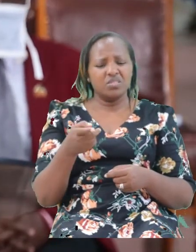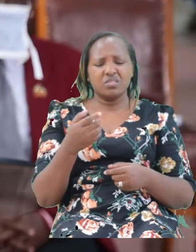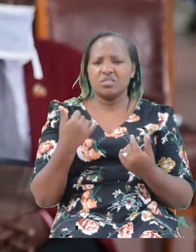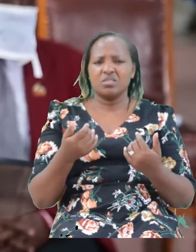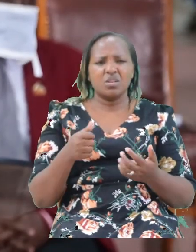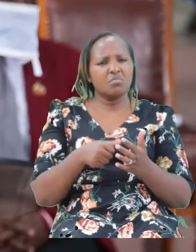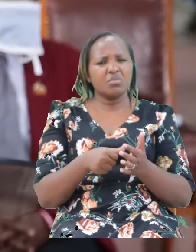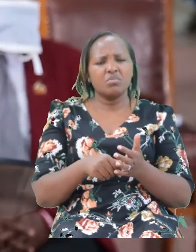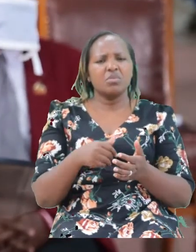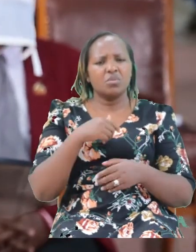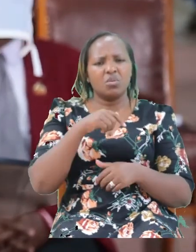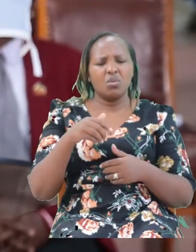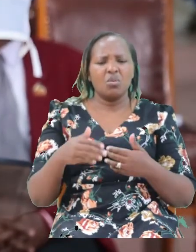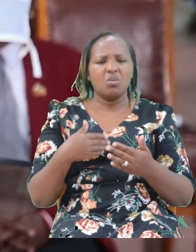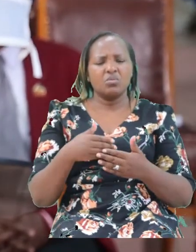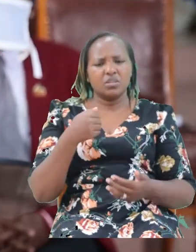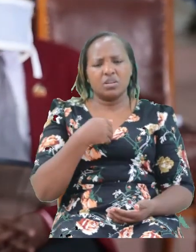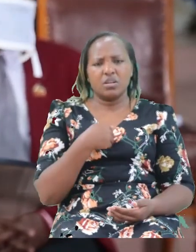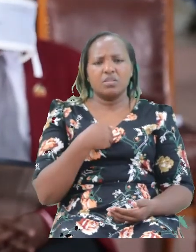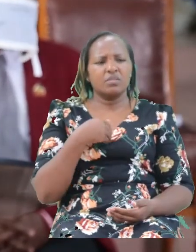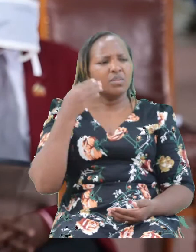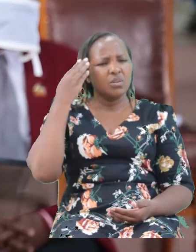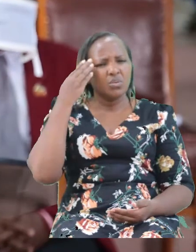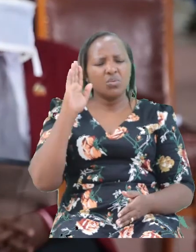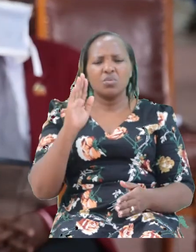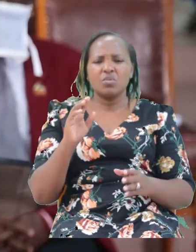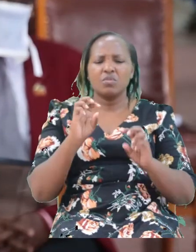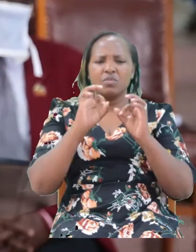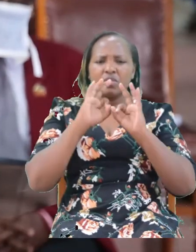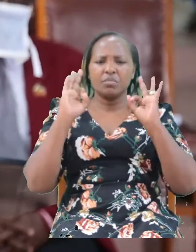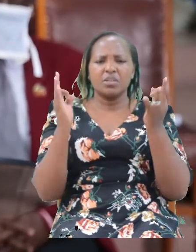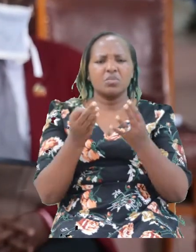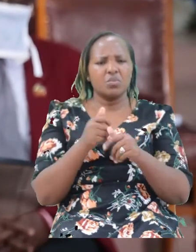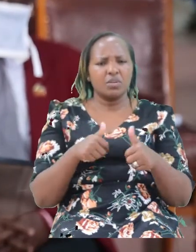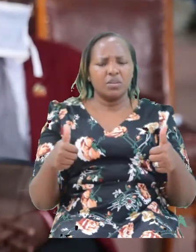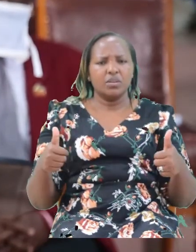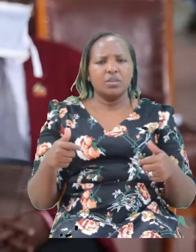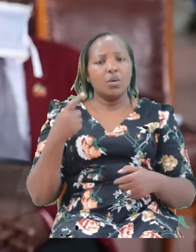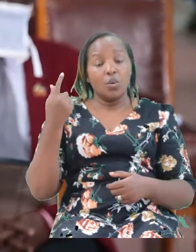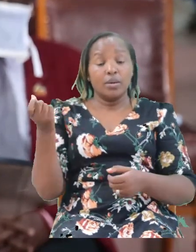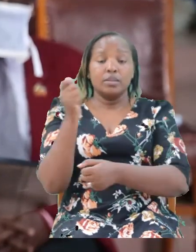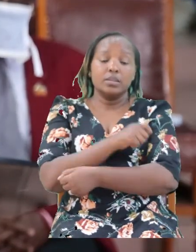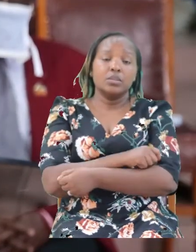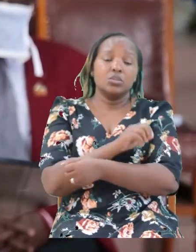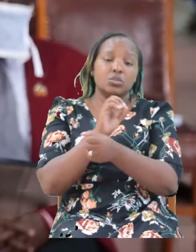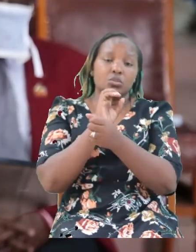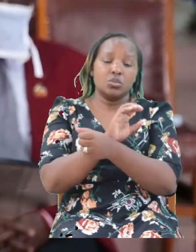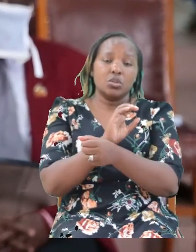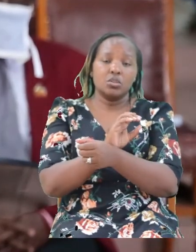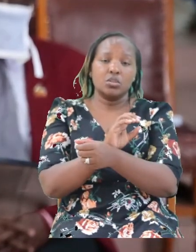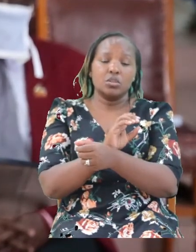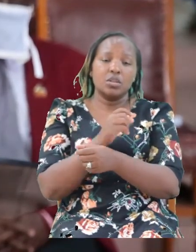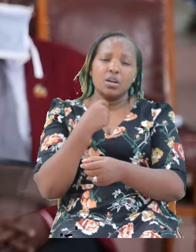shida akifikiria hata ajui familia yake vizuri. Siku moja wakiwa kanisani jambo hilo